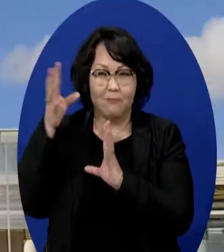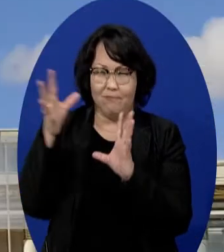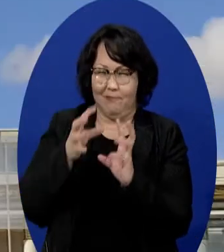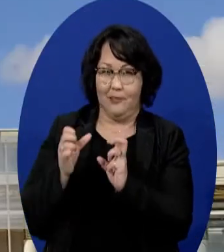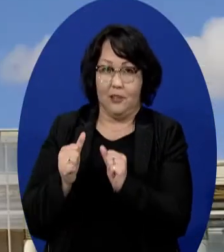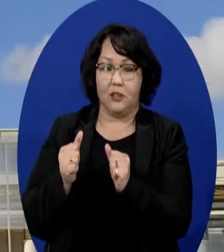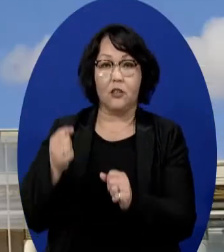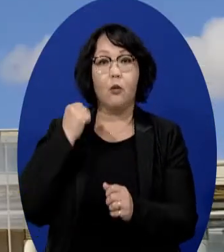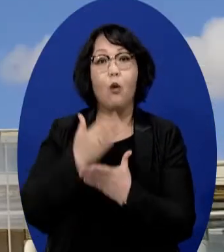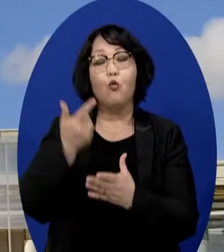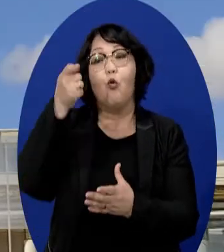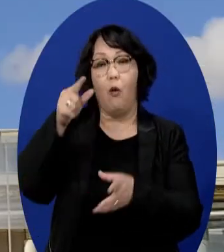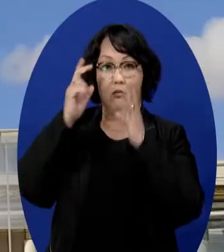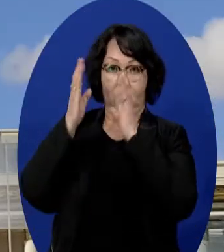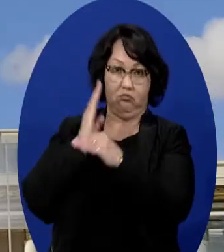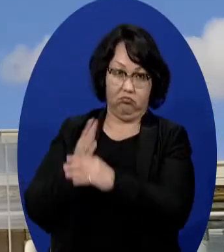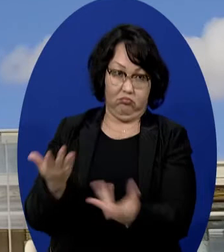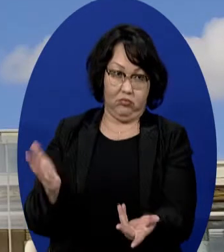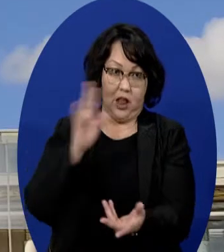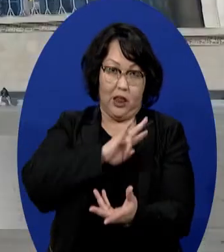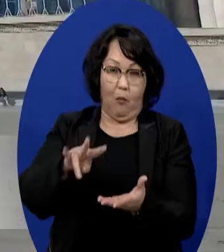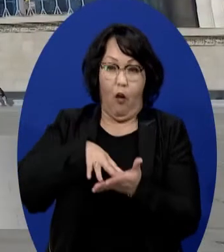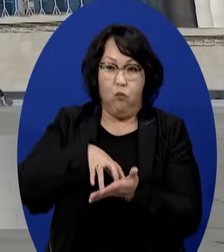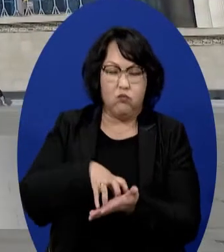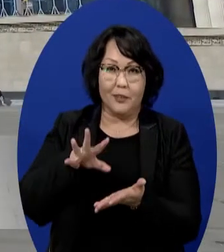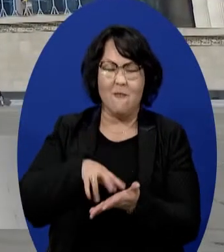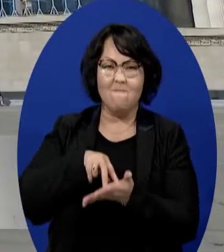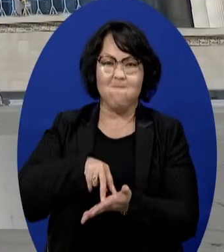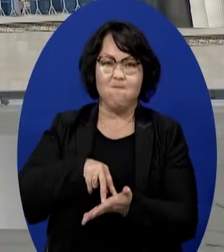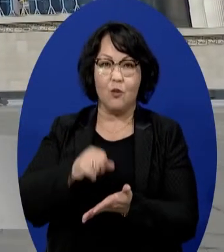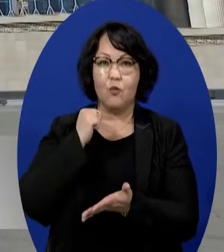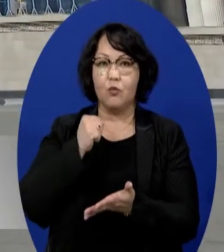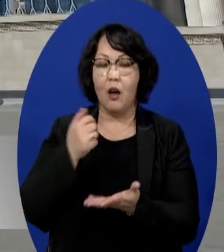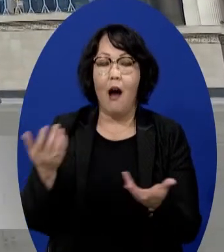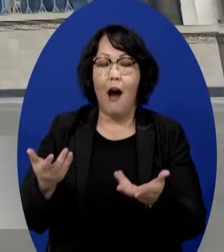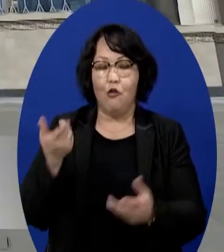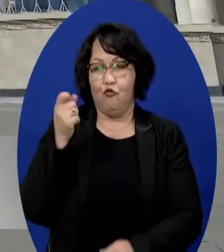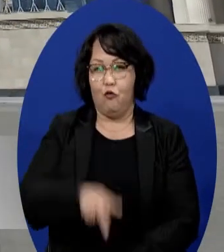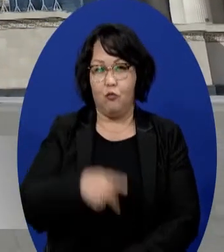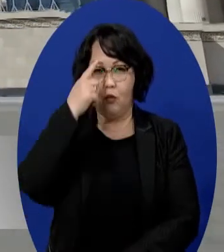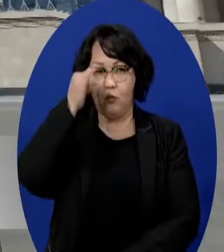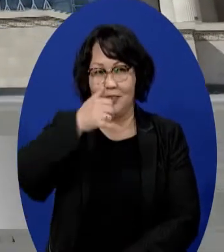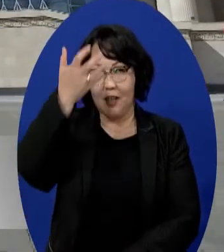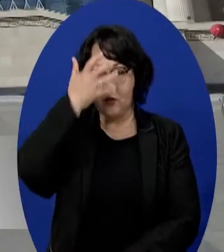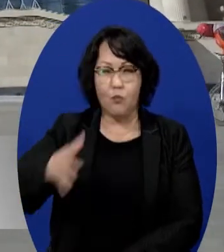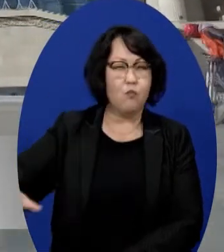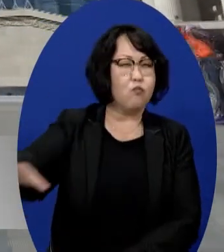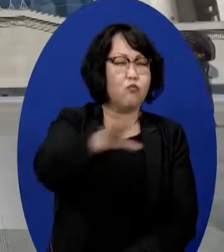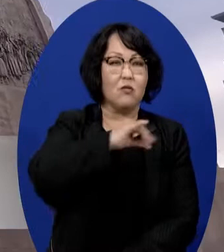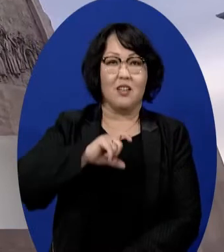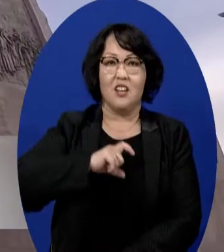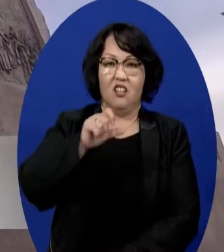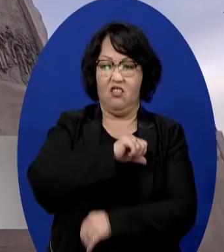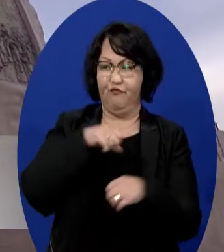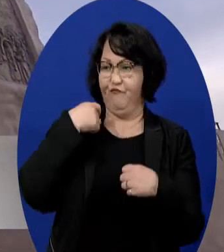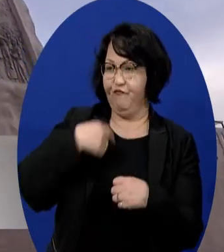гэсэн. Үндсэн хууль бол алганд багтсан Монгол улс. Үүнд Монгол улсад засгийн бүх эрх ард түмний мэдэлд байхыг хуульчилсан.